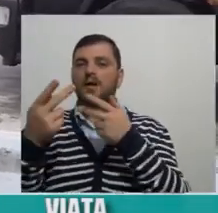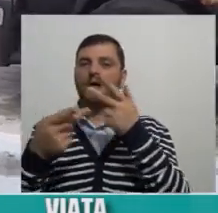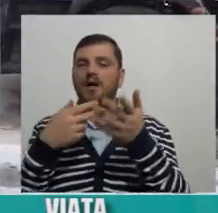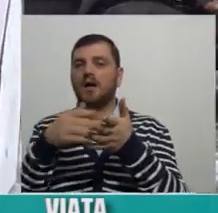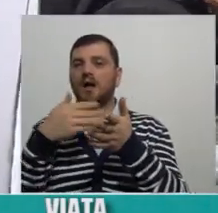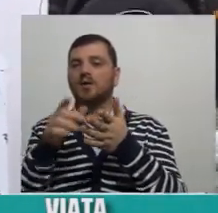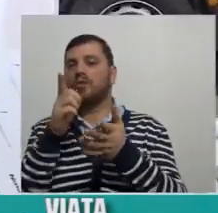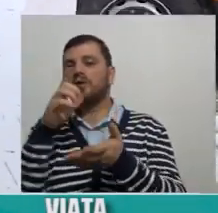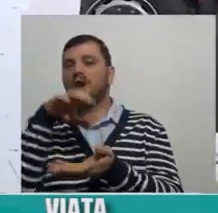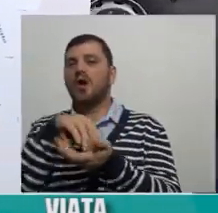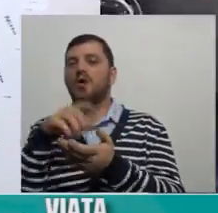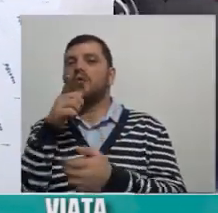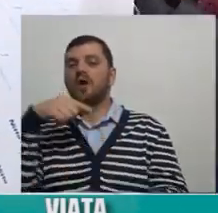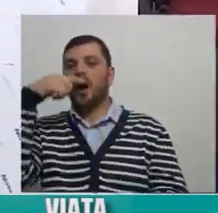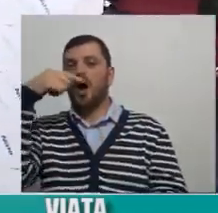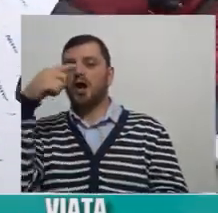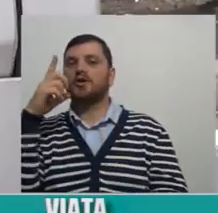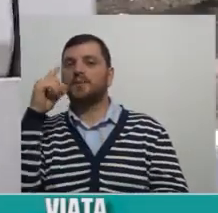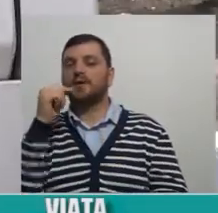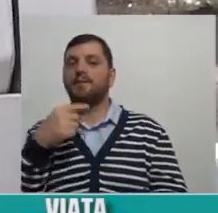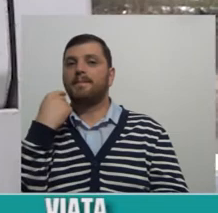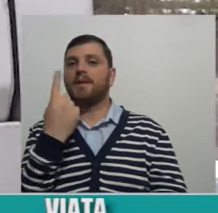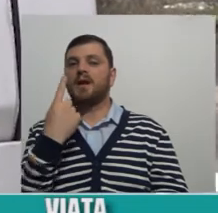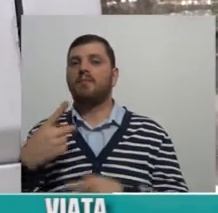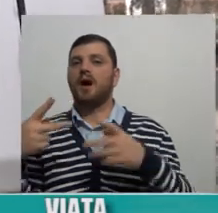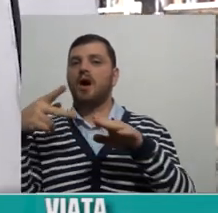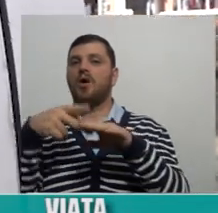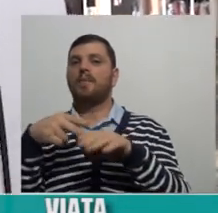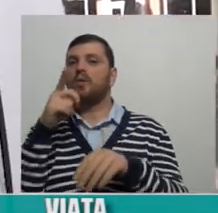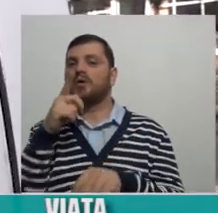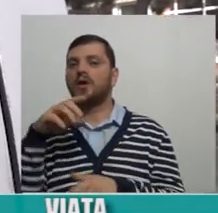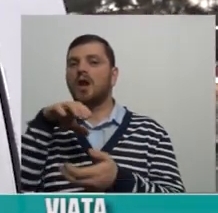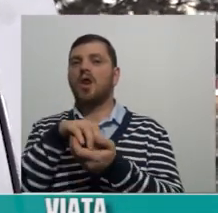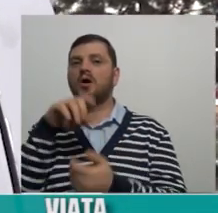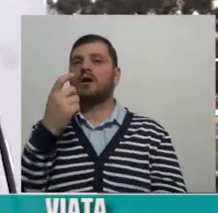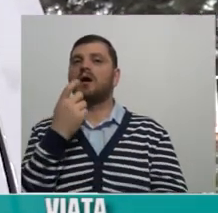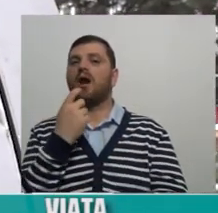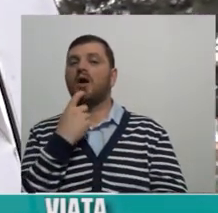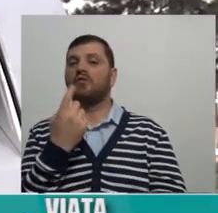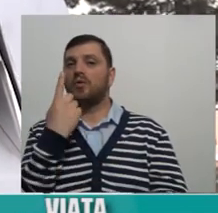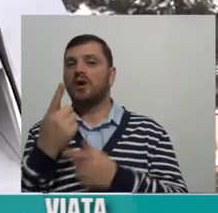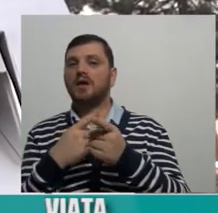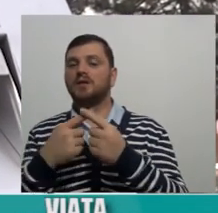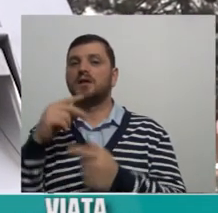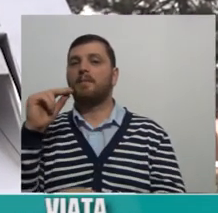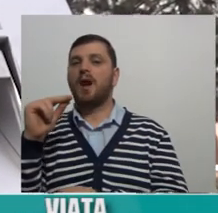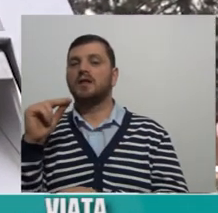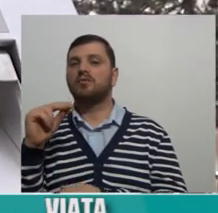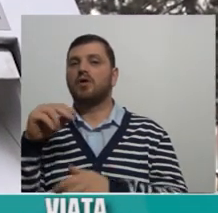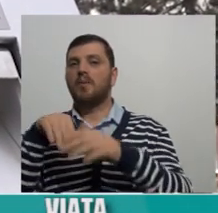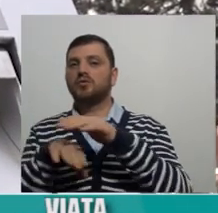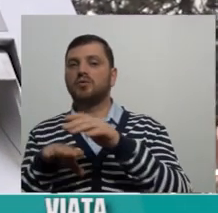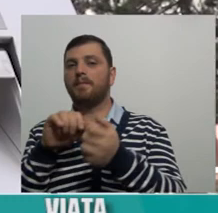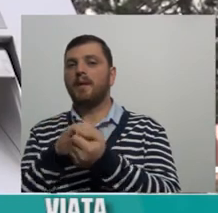de investiții aflate în derulare în municipiul Pitești. Prima oprire a avut loc în cartierul Craiovei, la una dintre